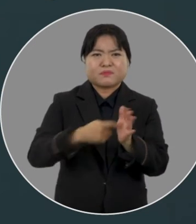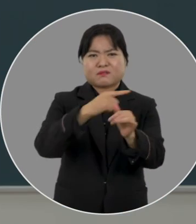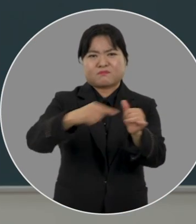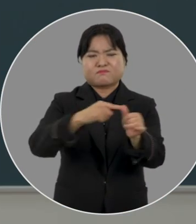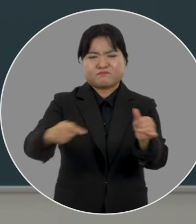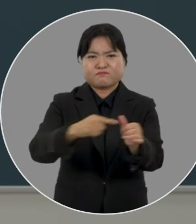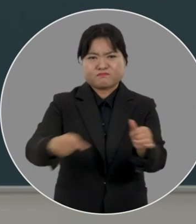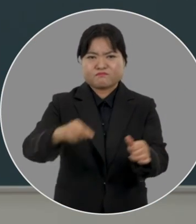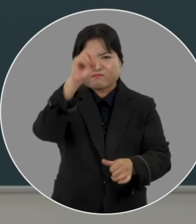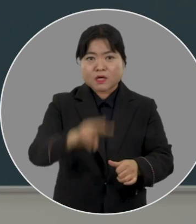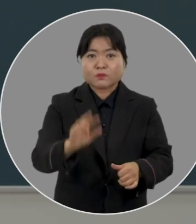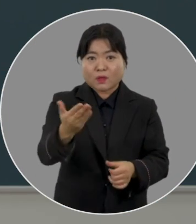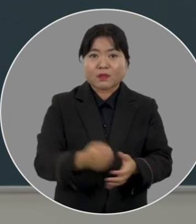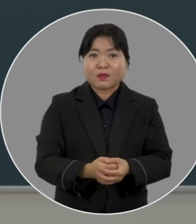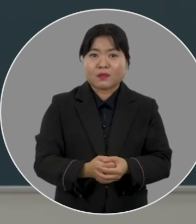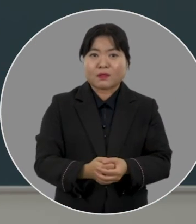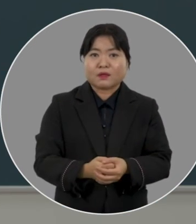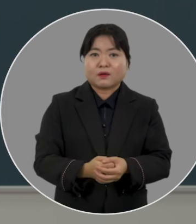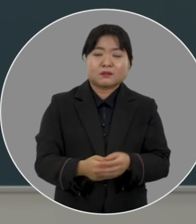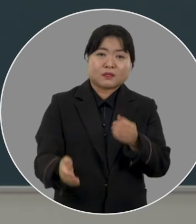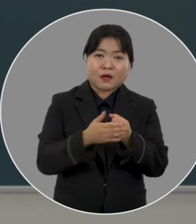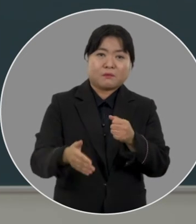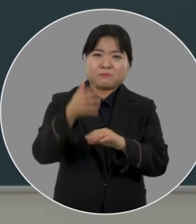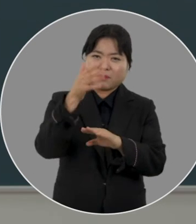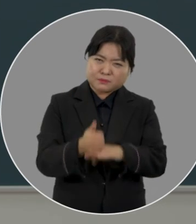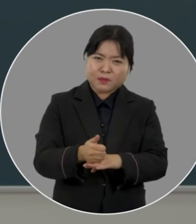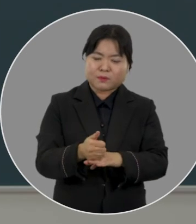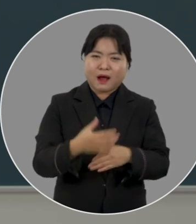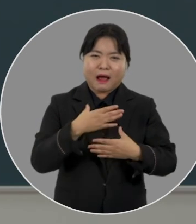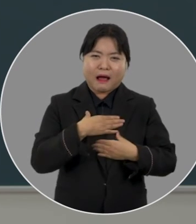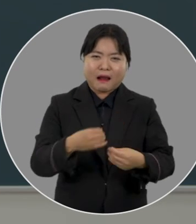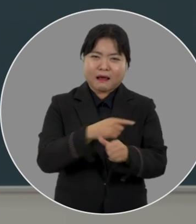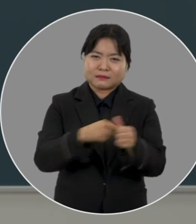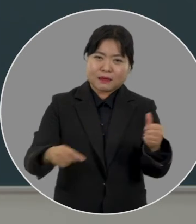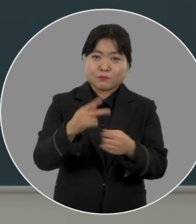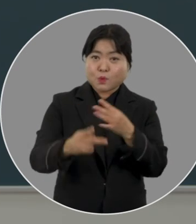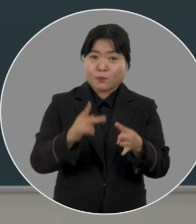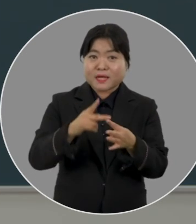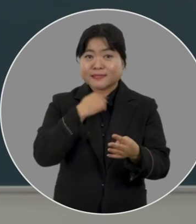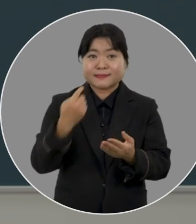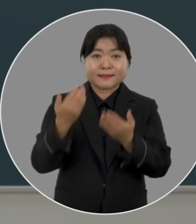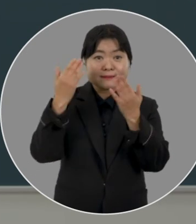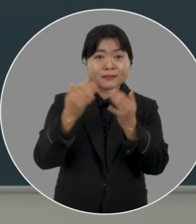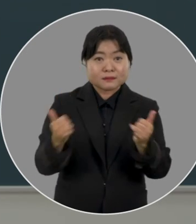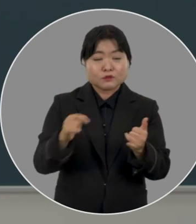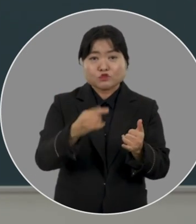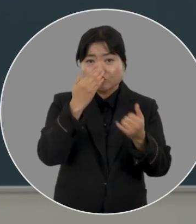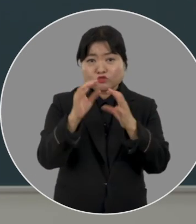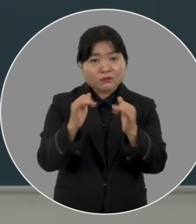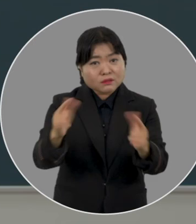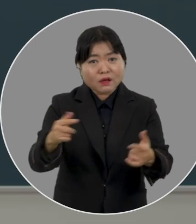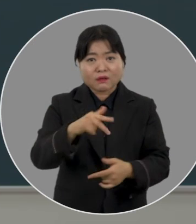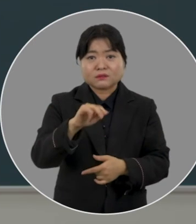이루어지거든요. 그다음 마지막으로 그 안락사 프로그램의 희생자들, 이건 유대인도 아니었고